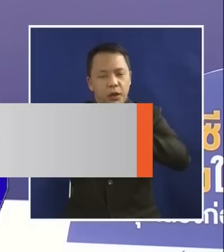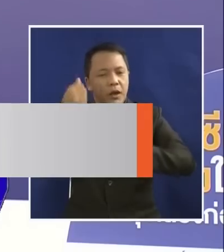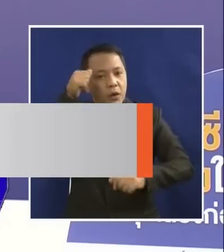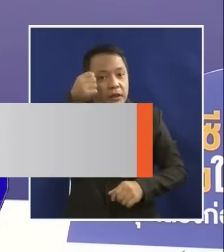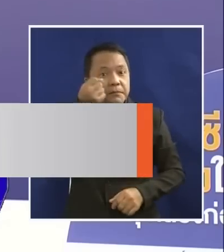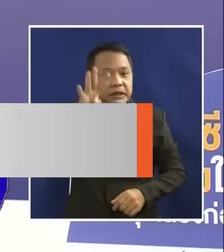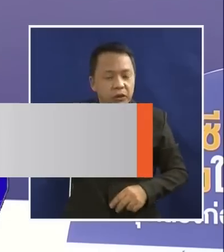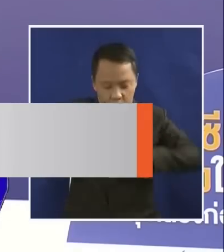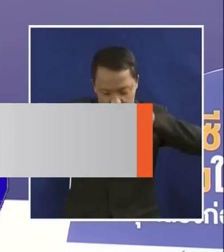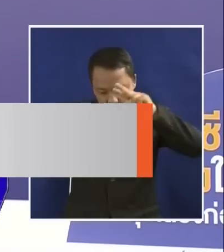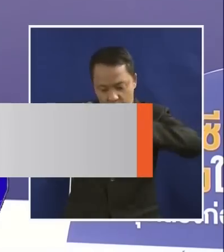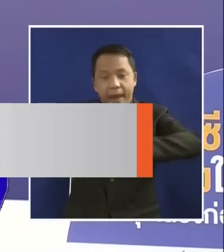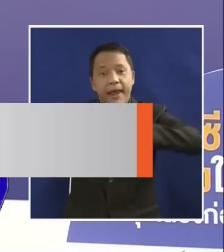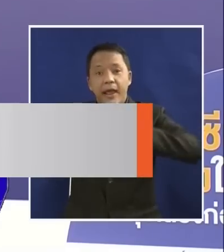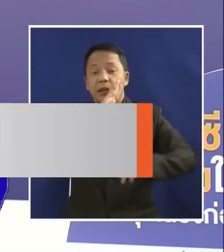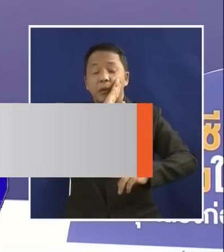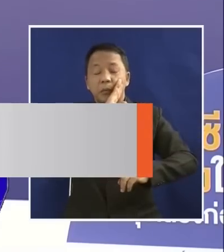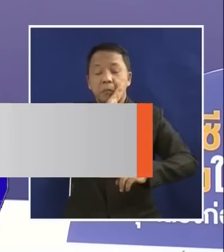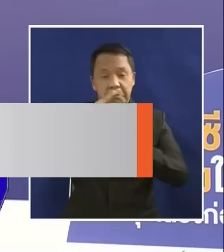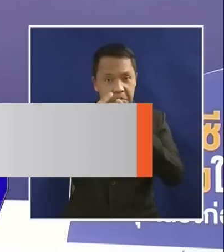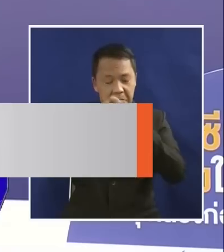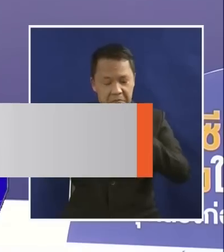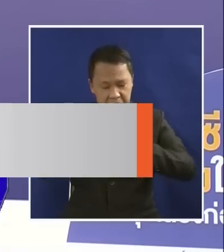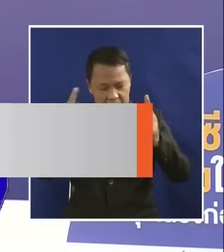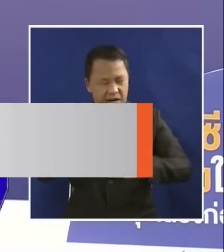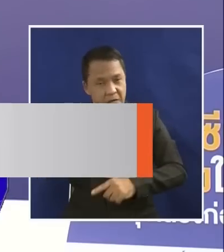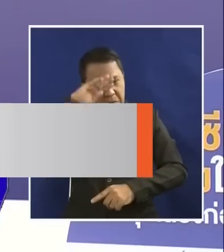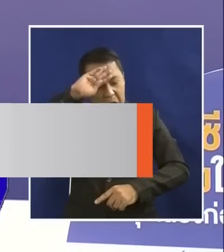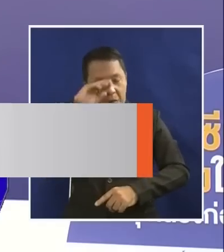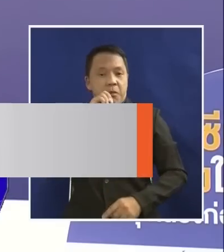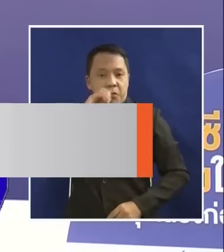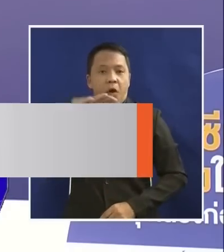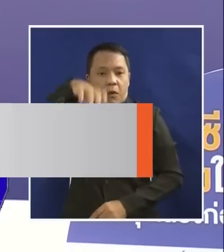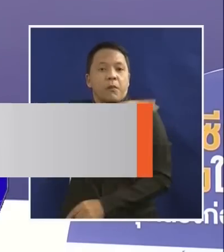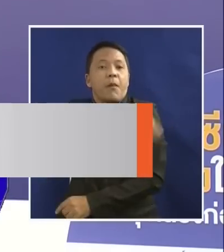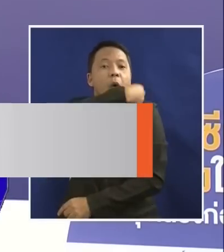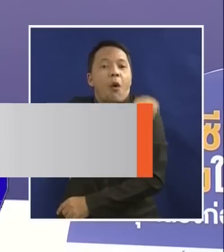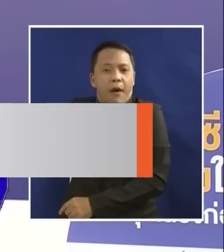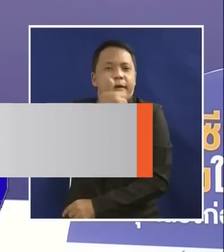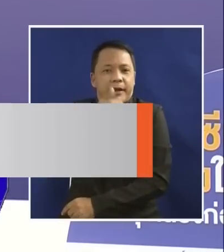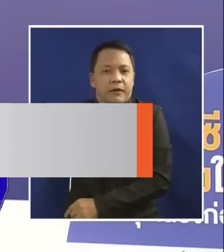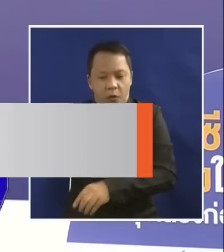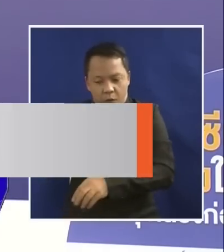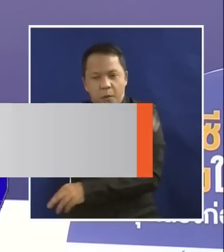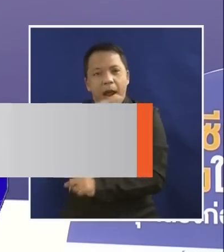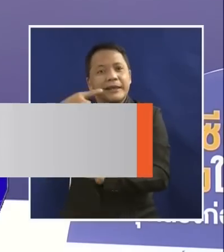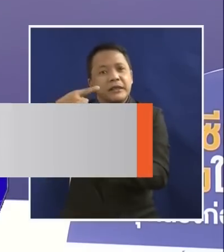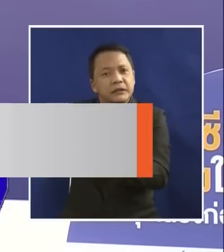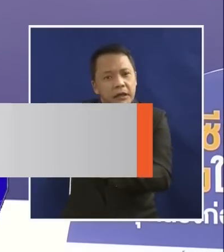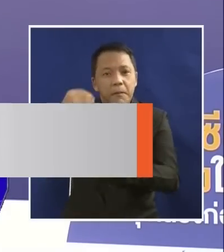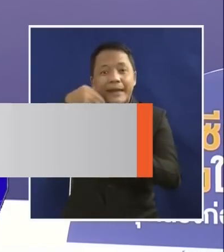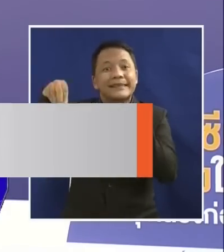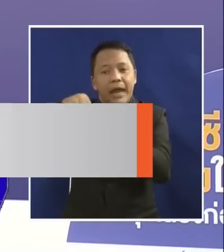14วันสังเกตอาการถ้ามีอาการผิดปกติให้รีบแจ้งเจ้าหน้าที่สาธารณสุขนะครับสำนักงานสาธารณสุขหรือโรงพยาบาล